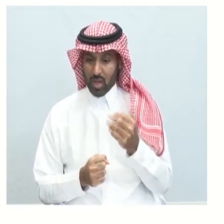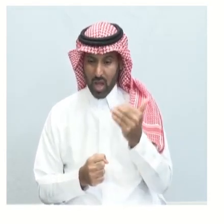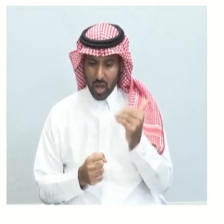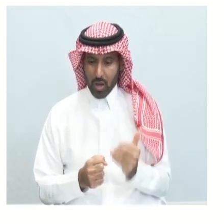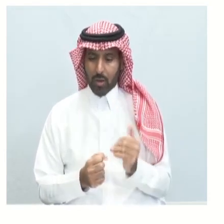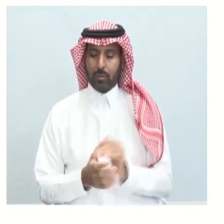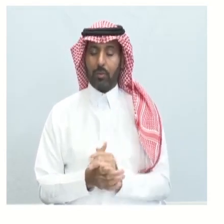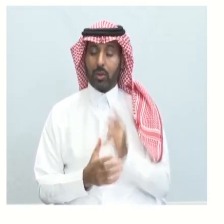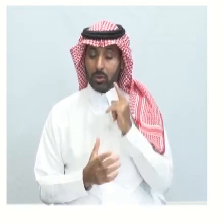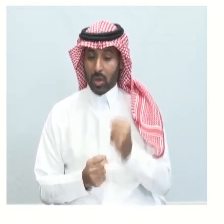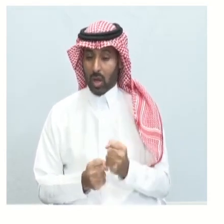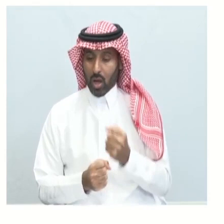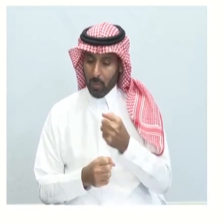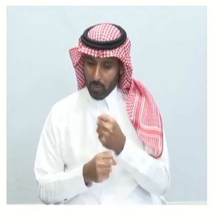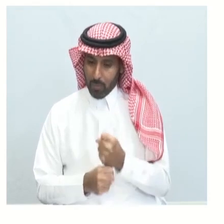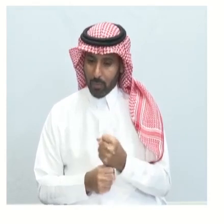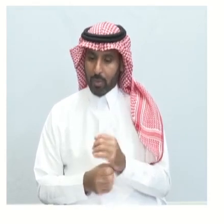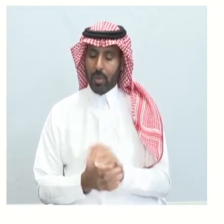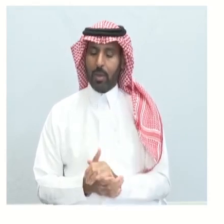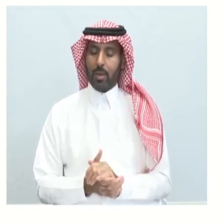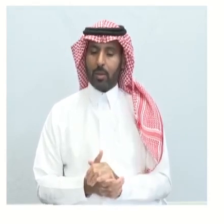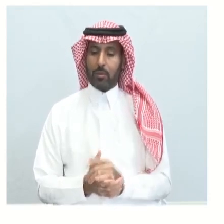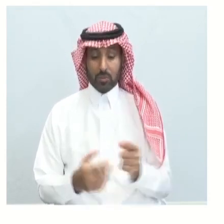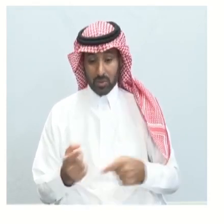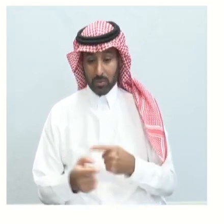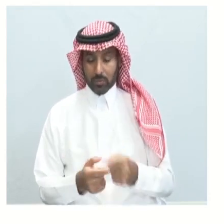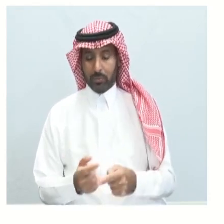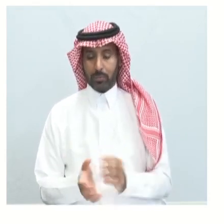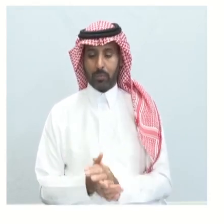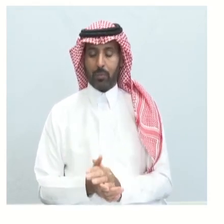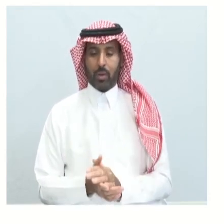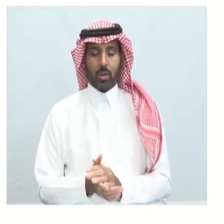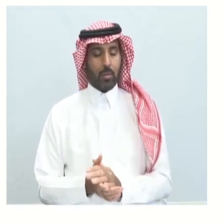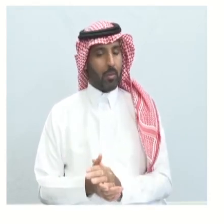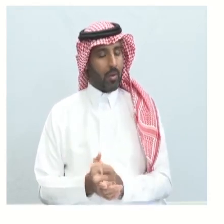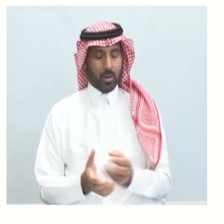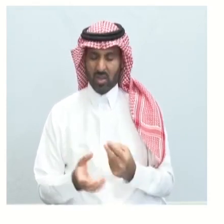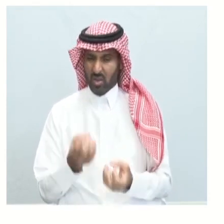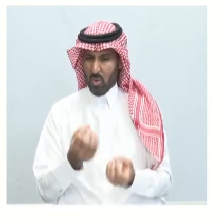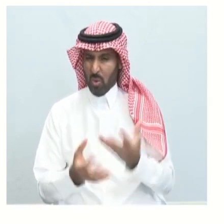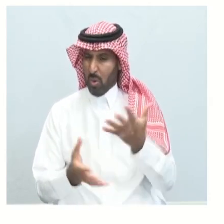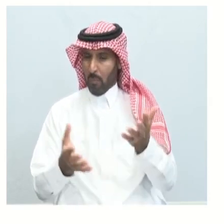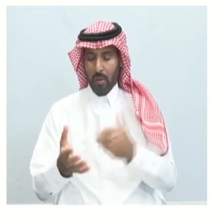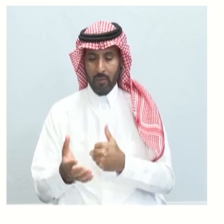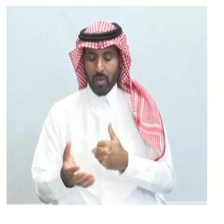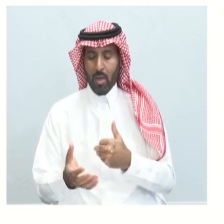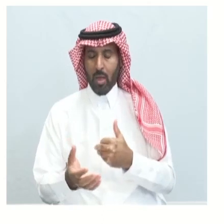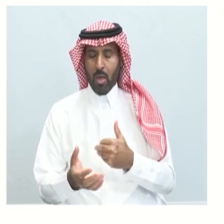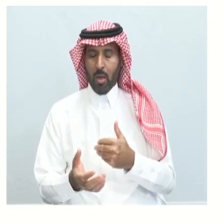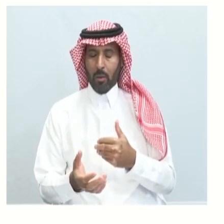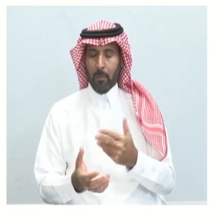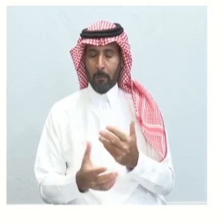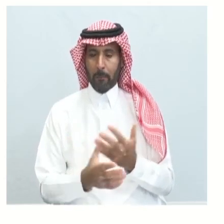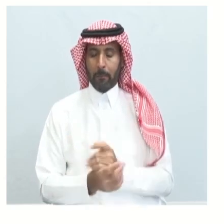موثوقه بمعنى انها مصدر موثوق للطاقه دون توقف كذلك لا تسبب انبعاثات كربونيه تؤدي الى تغير